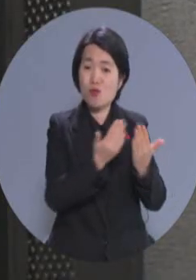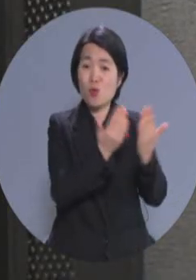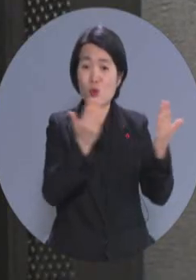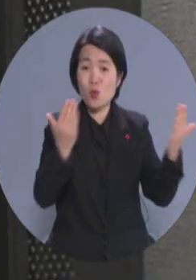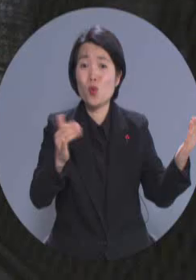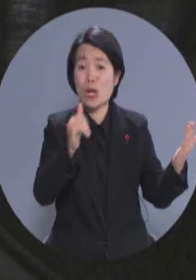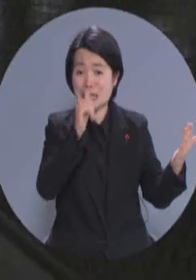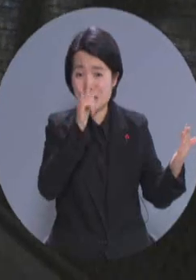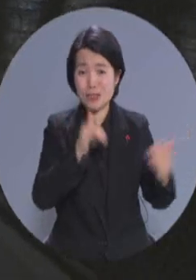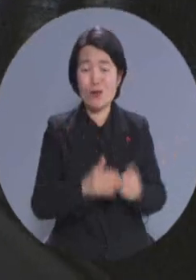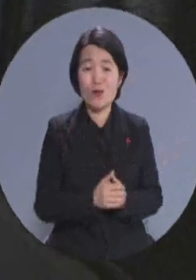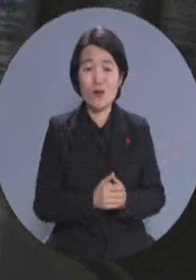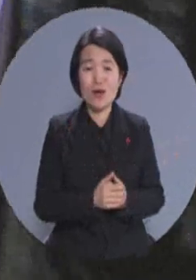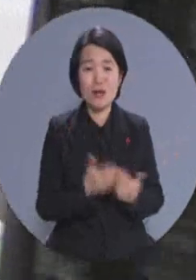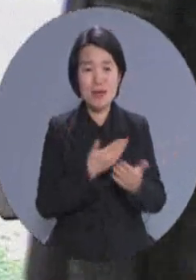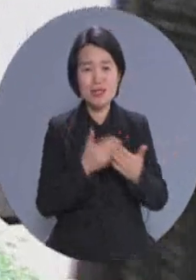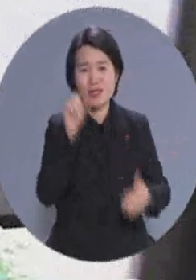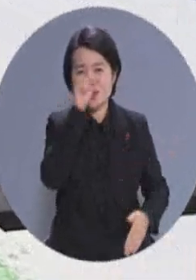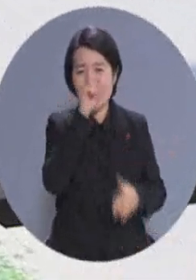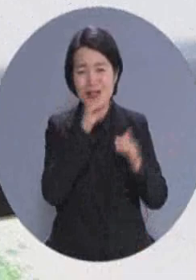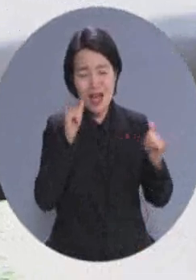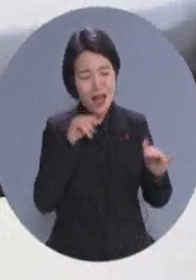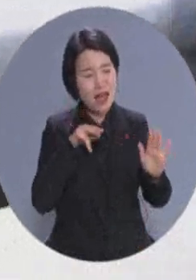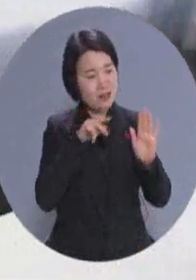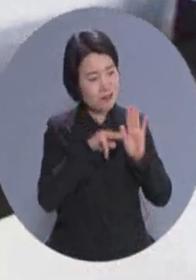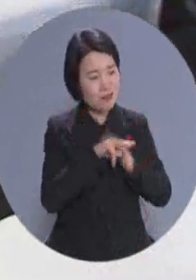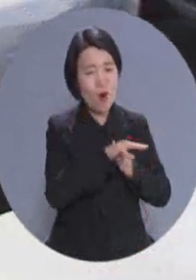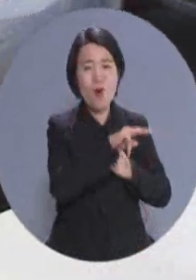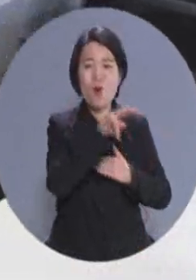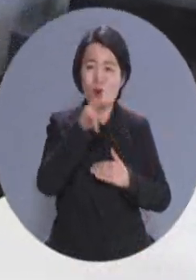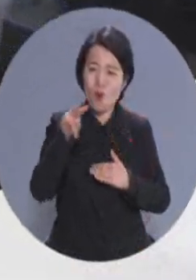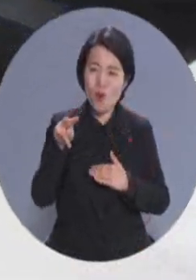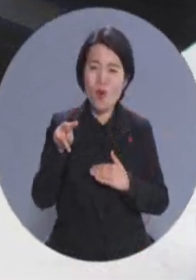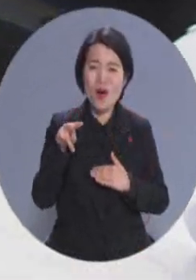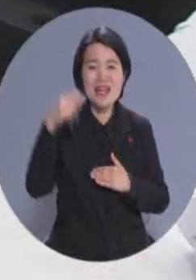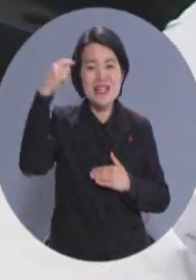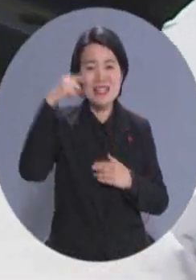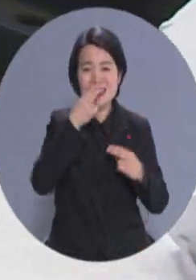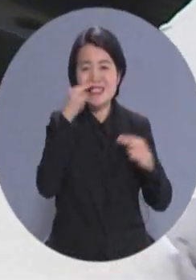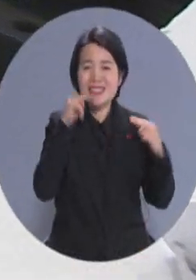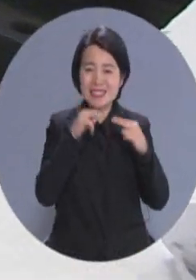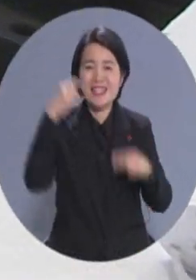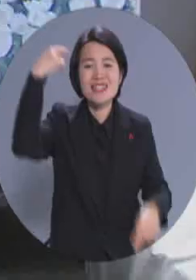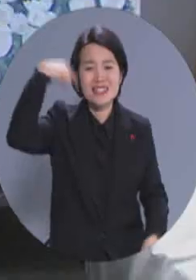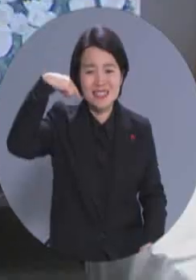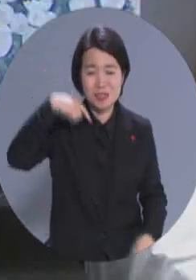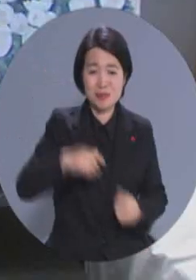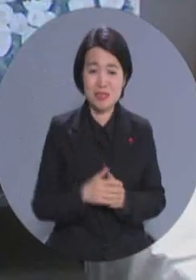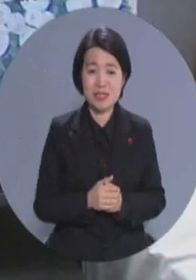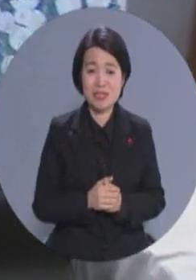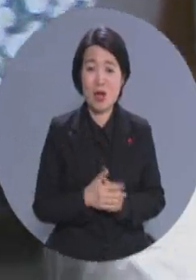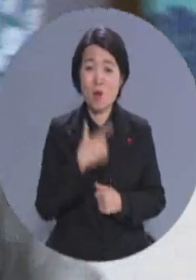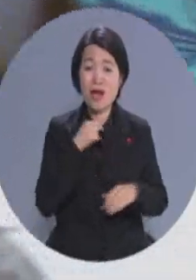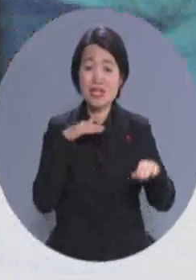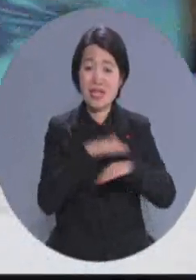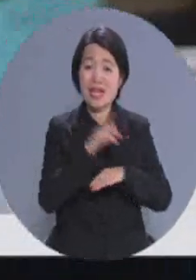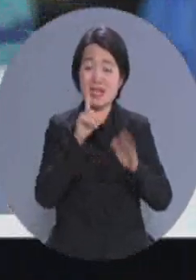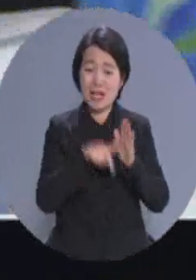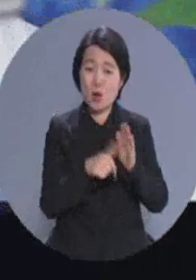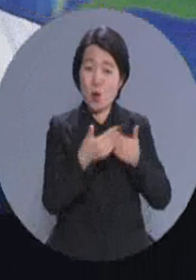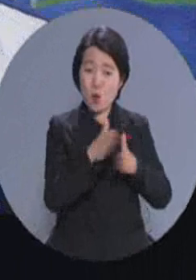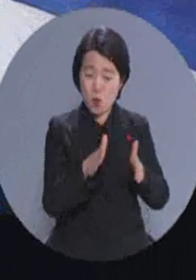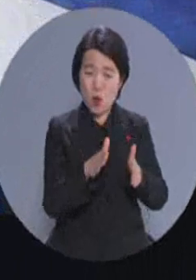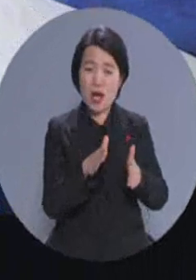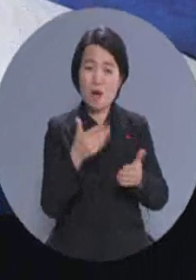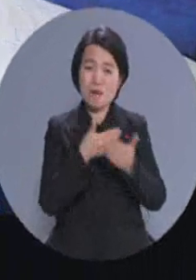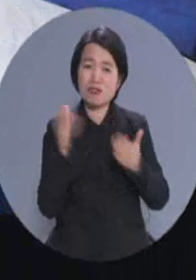보니 미술 애호가들에게 한결 쉽게 다가설 수 있는 장점이 있습니다 저희가 원하는 스타일대로이 공간을